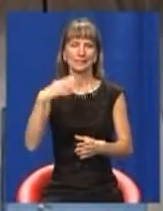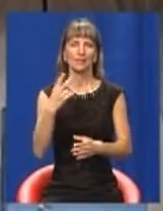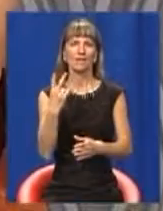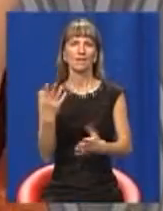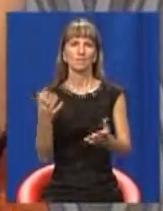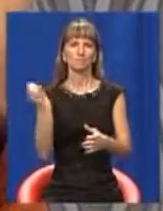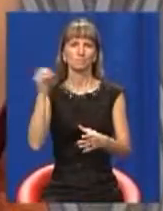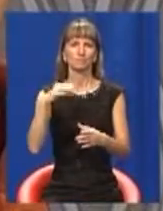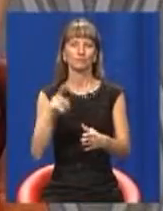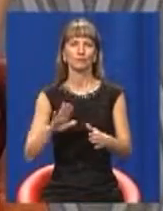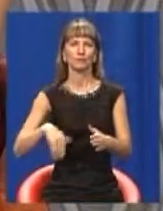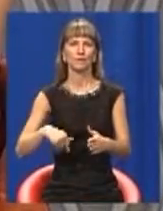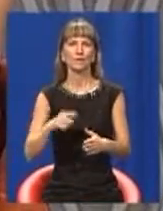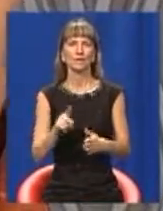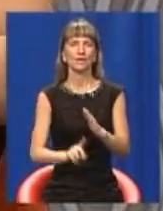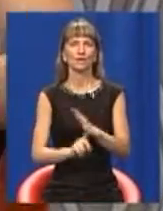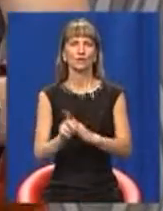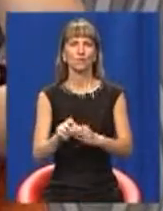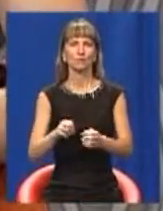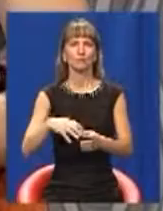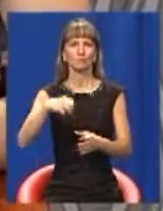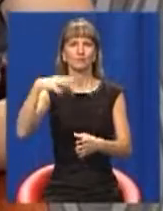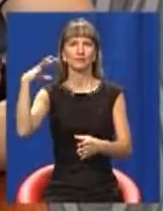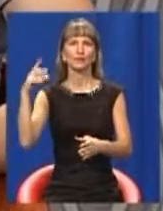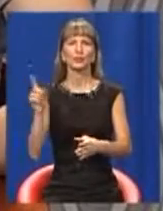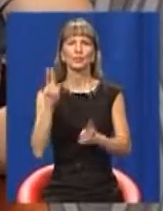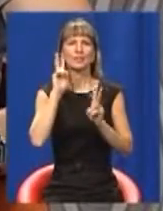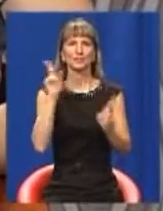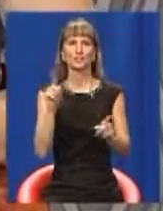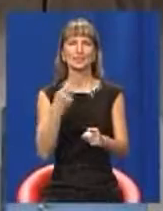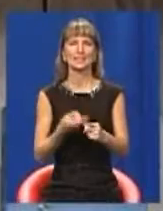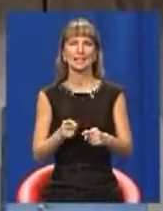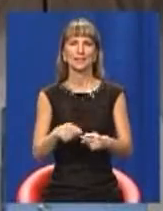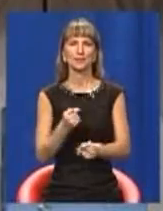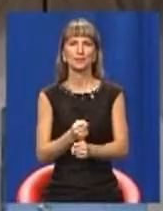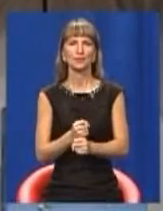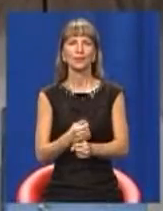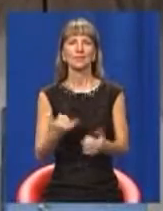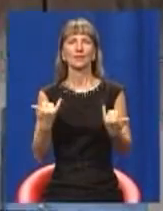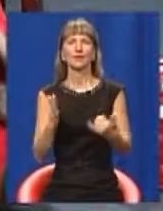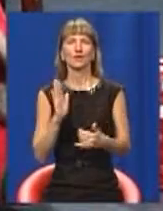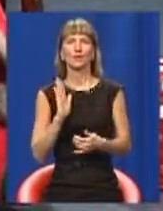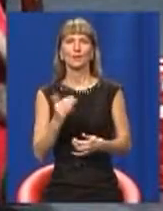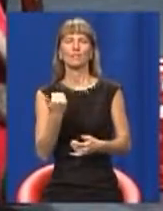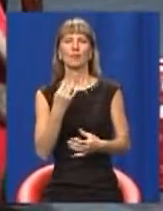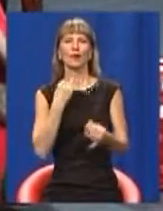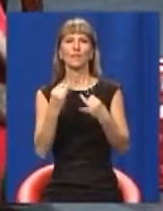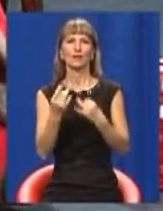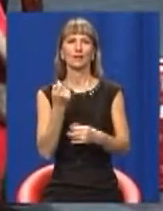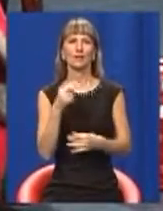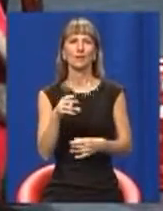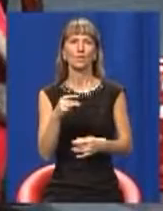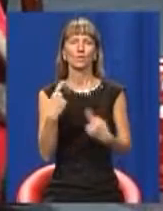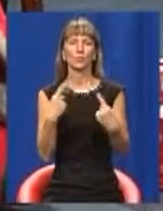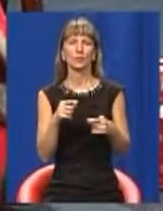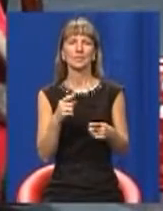два якихось шматочки, потім воно починає так парувати, що просто не знаєш, що з ним робити. Ну, от сьогодні будемо з вами говорити трохи про